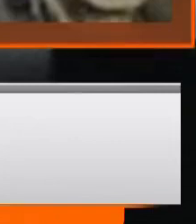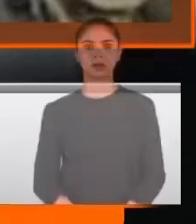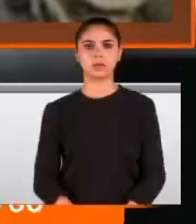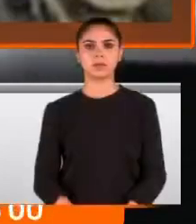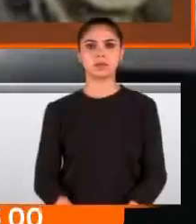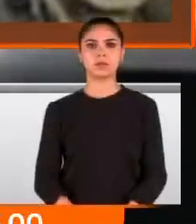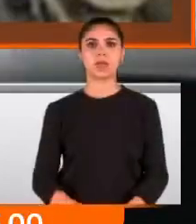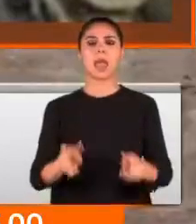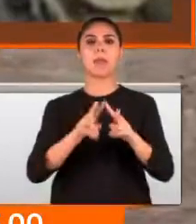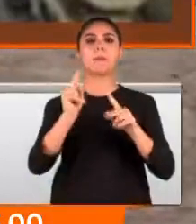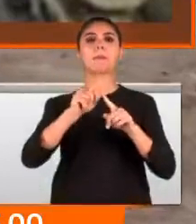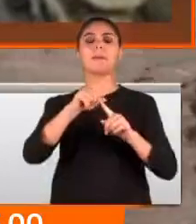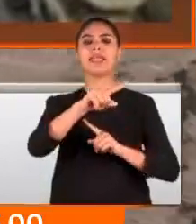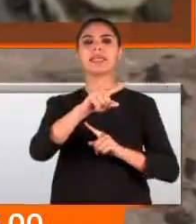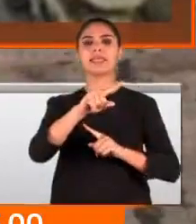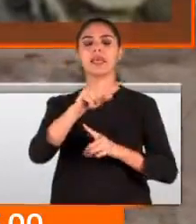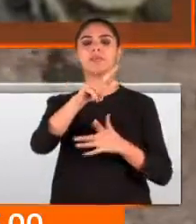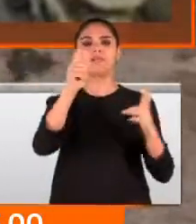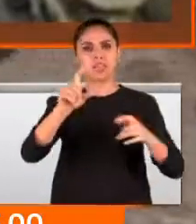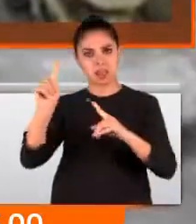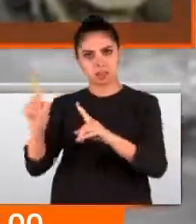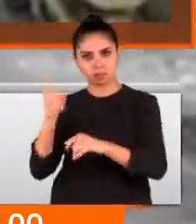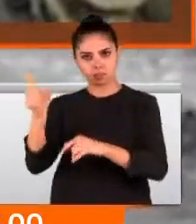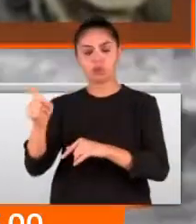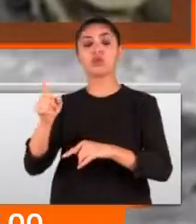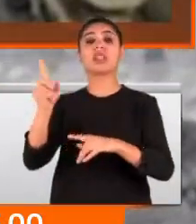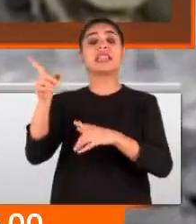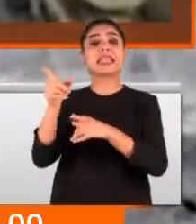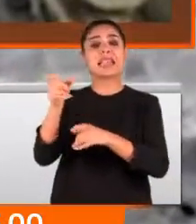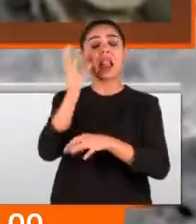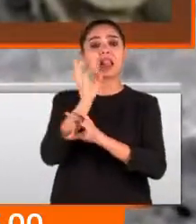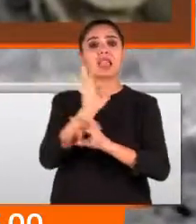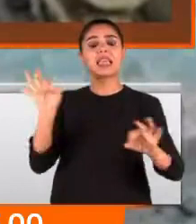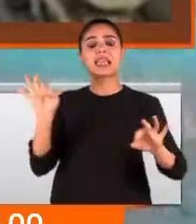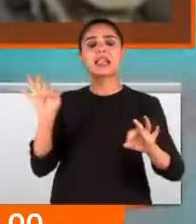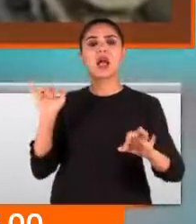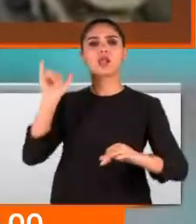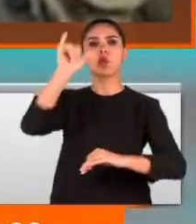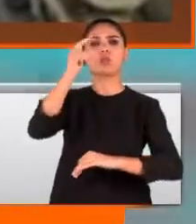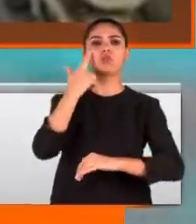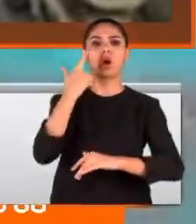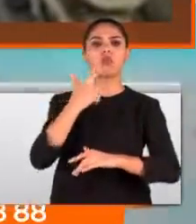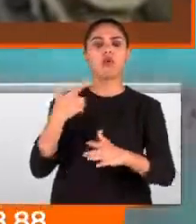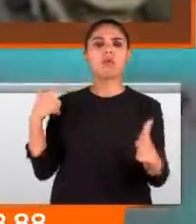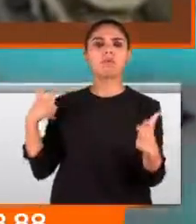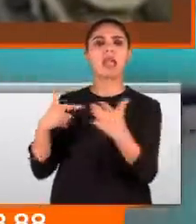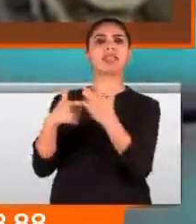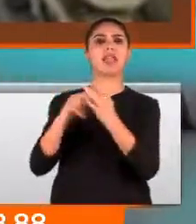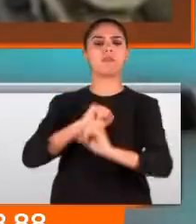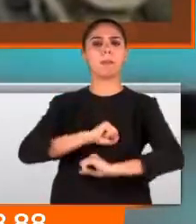Milli İstihbarat Teşkilatı yerini belirledi, silahlı insansız hava aracı nokta operasyonu yaptı.